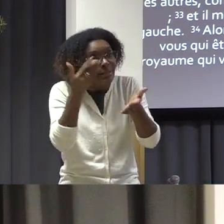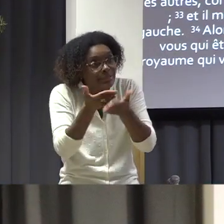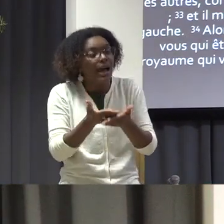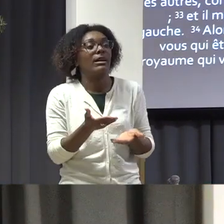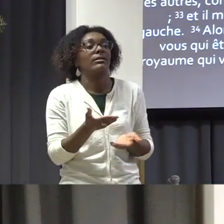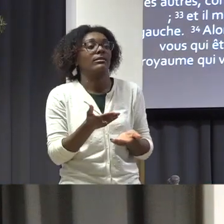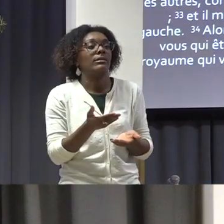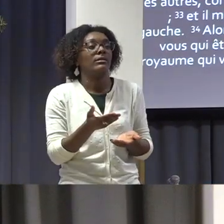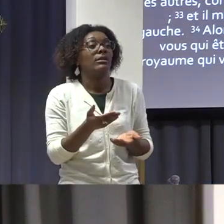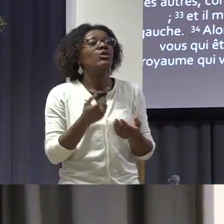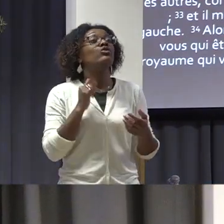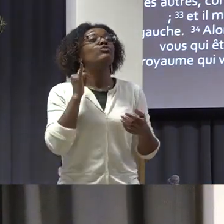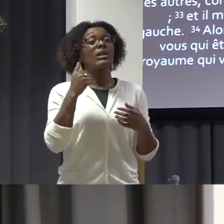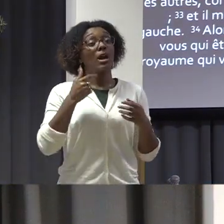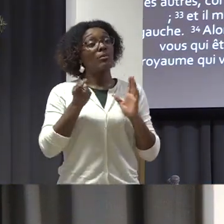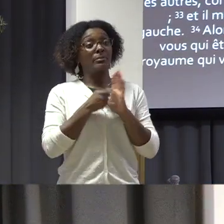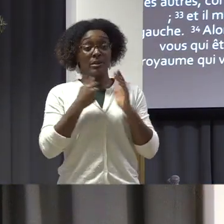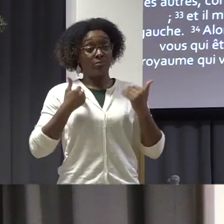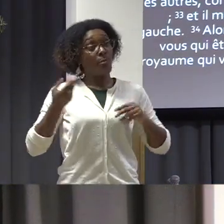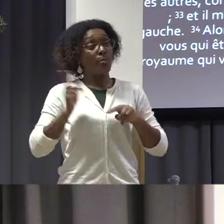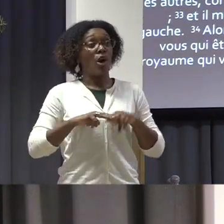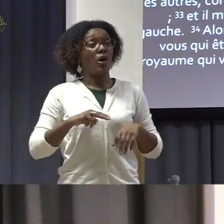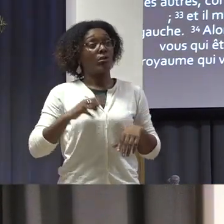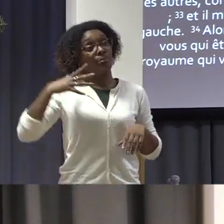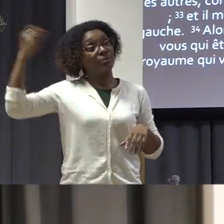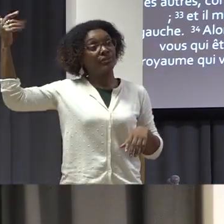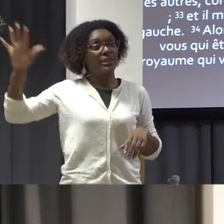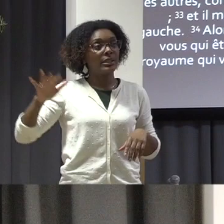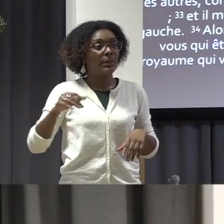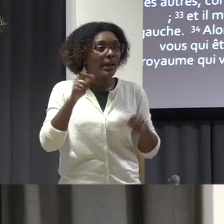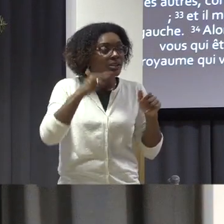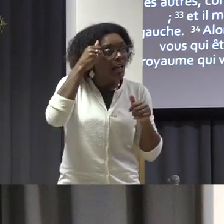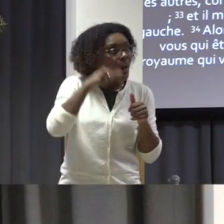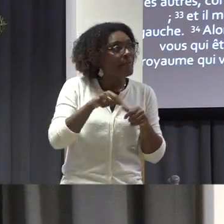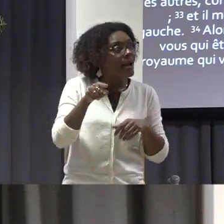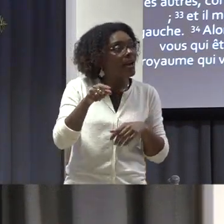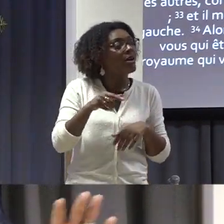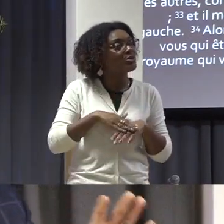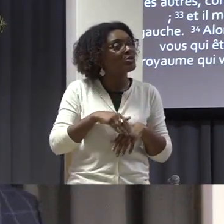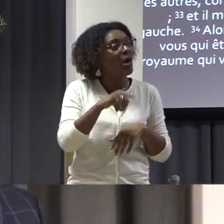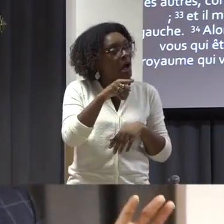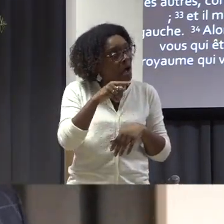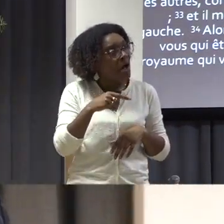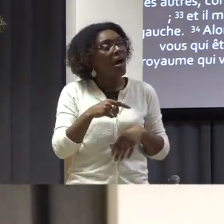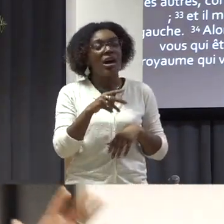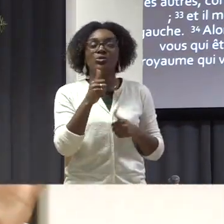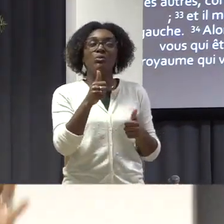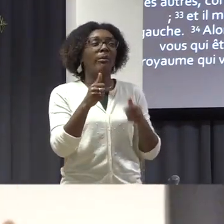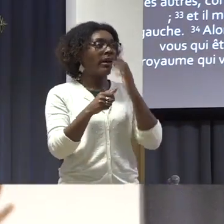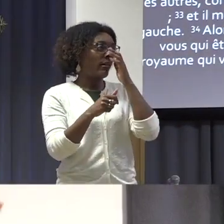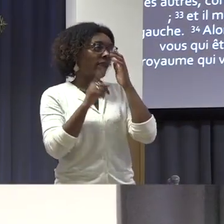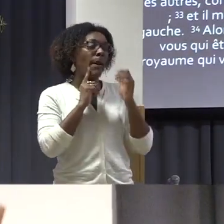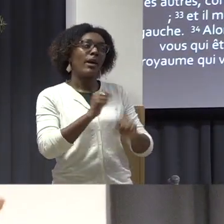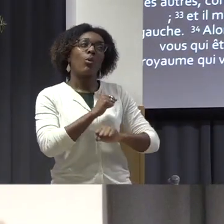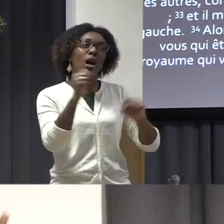que le jour ne seront plus de ce monde qu'il garde cela le travail les diplômes la loi les païens ont plus que tout cela nous